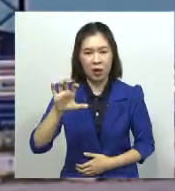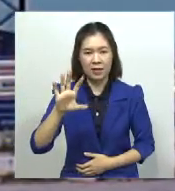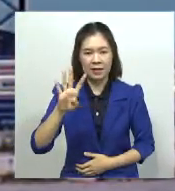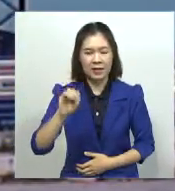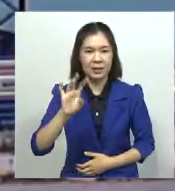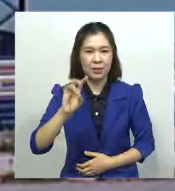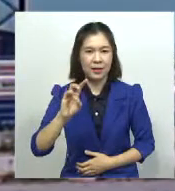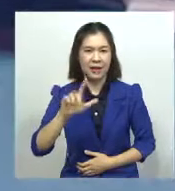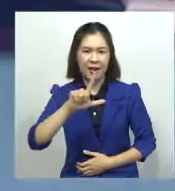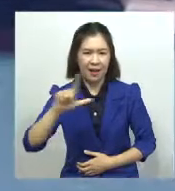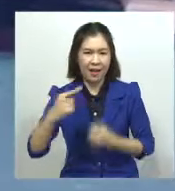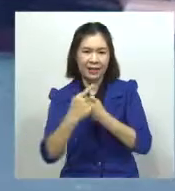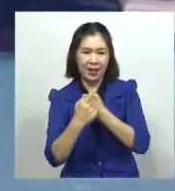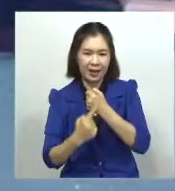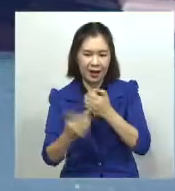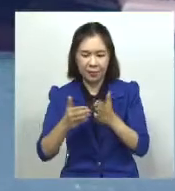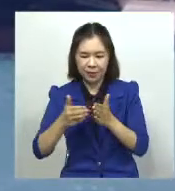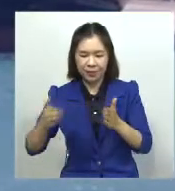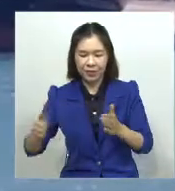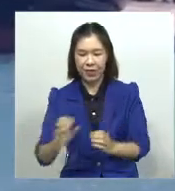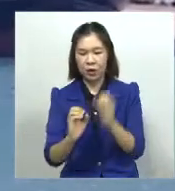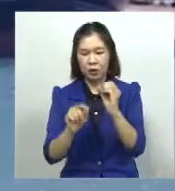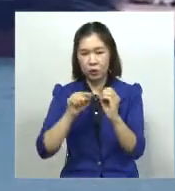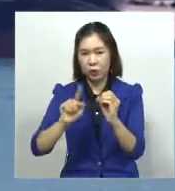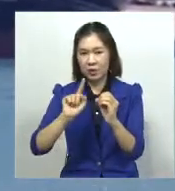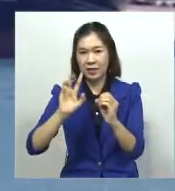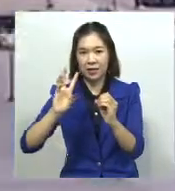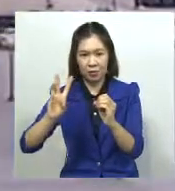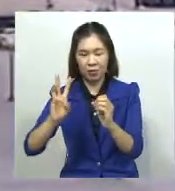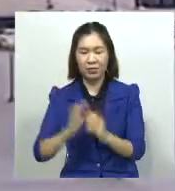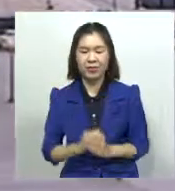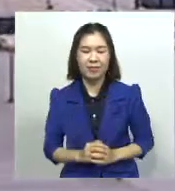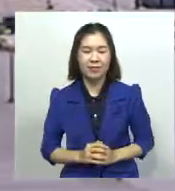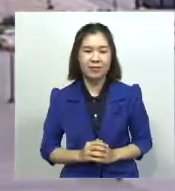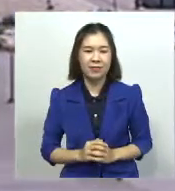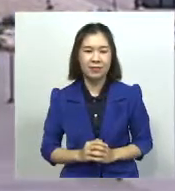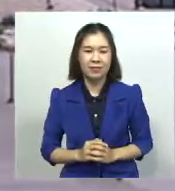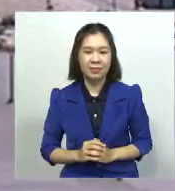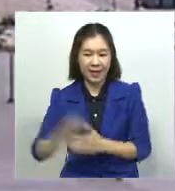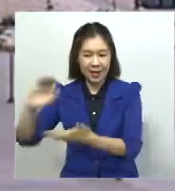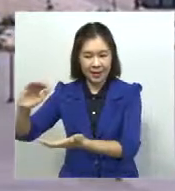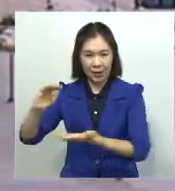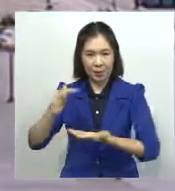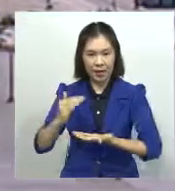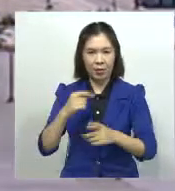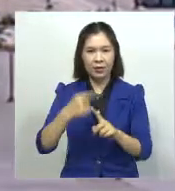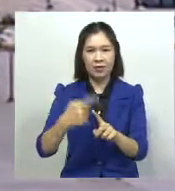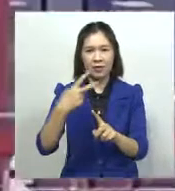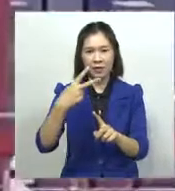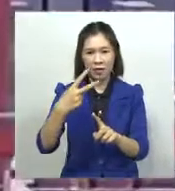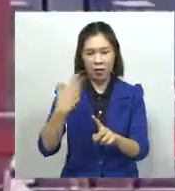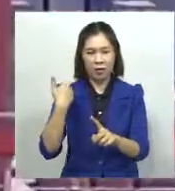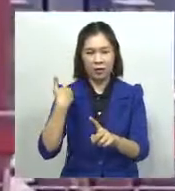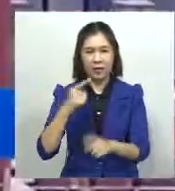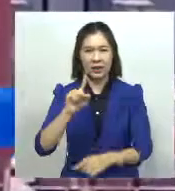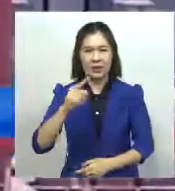4,547 ล้านเหรียญสหรัฐขยายตัวร้อยละ 0.16ด้านการนำเข้าในเดือนกุมภาพันธ์ค่ะมีมูล